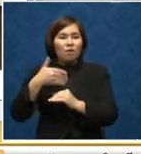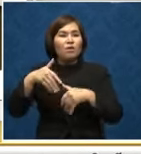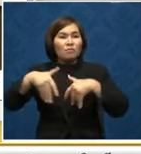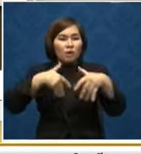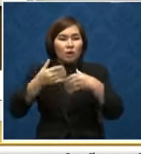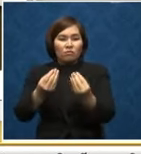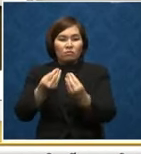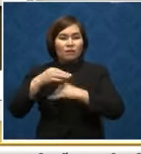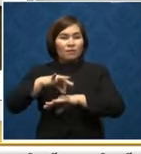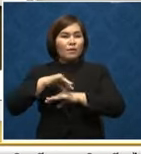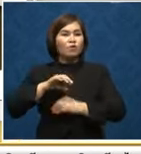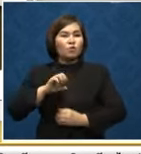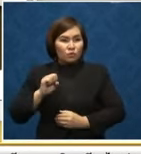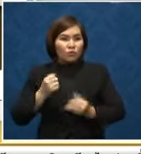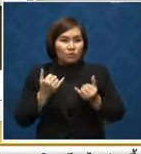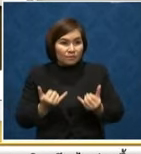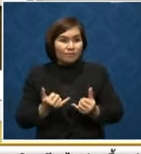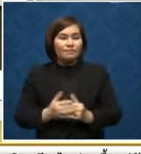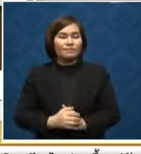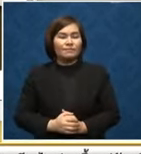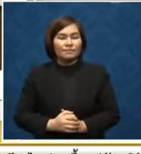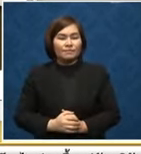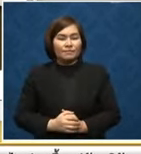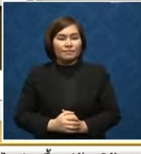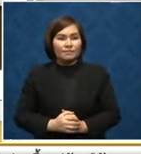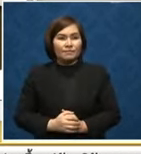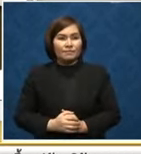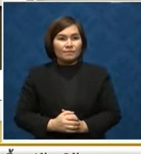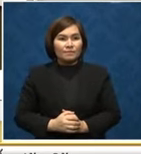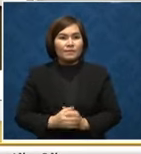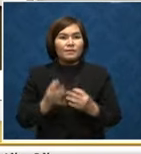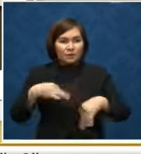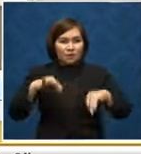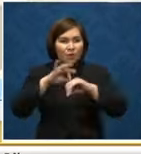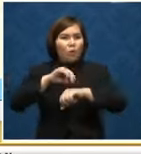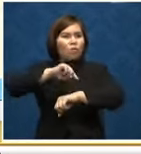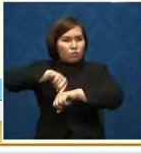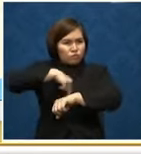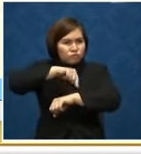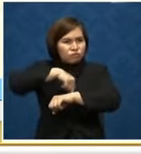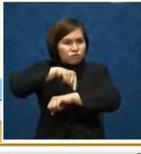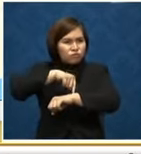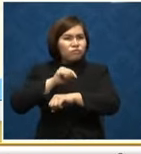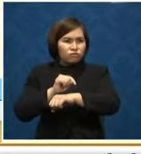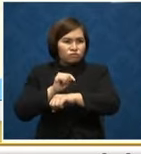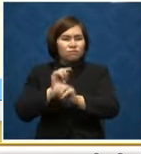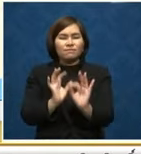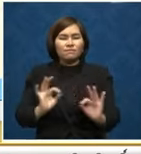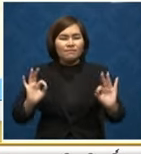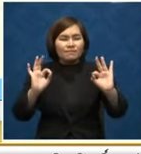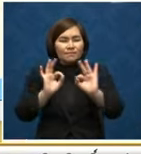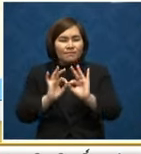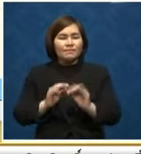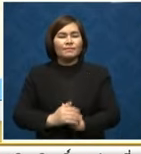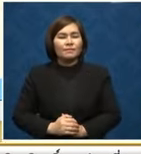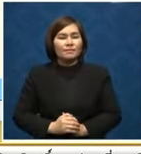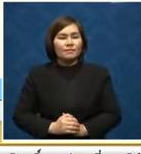จะเข้ามานั่งกันอยู่ในที่นี้นะครับซึ่งมันต้องใช้เวลาเพราะฉะนั้นเนี่ยนะครับถ้าเราจะมีการ